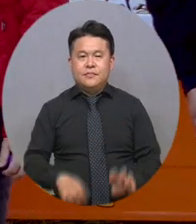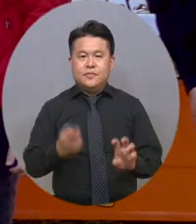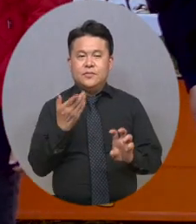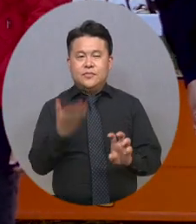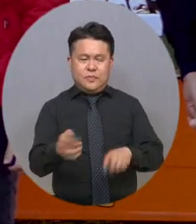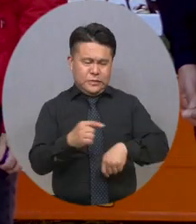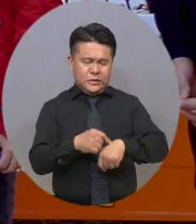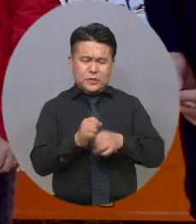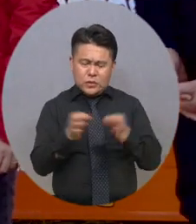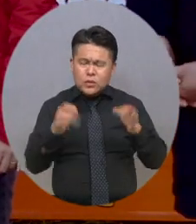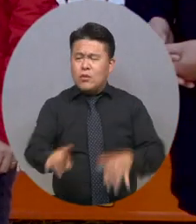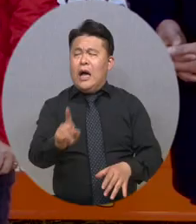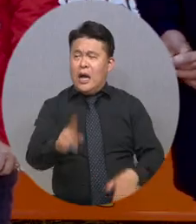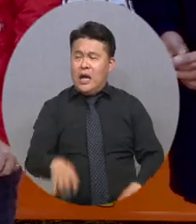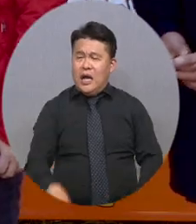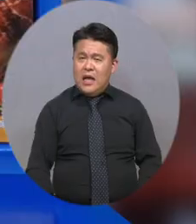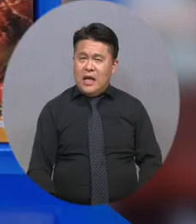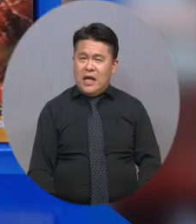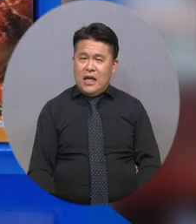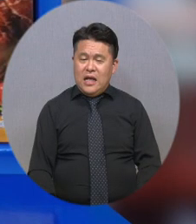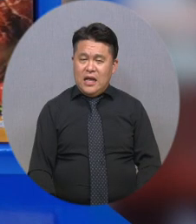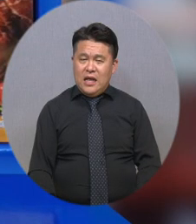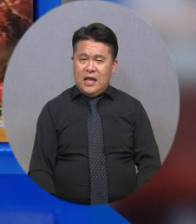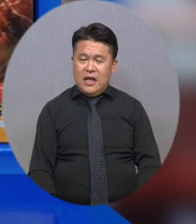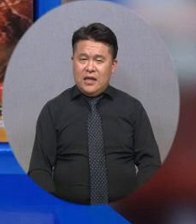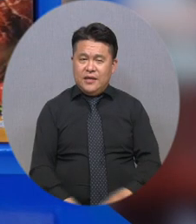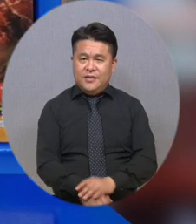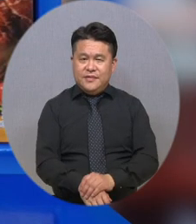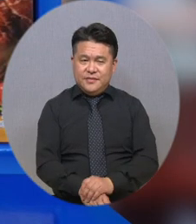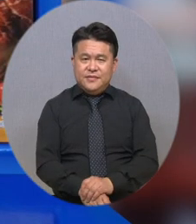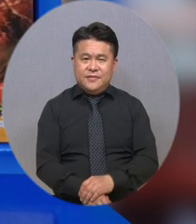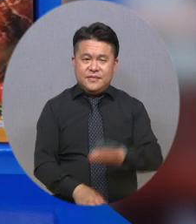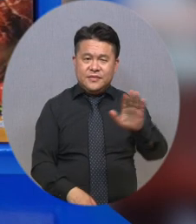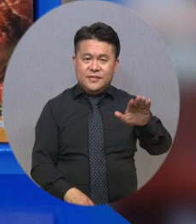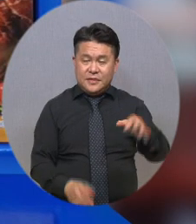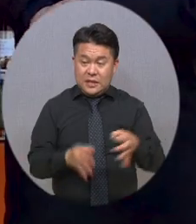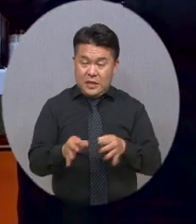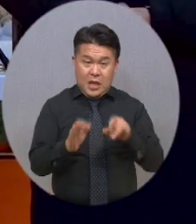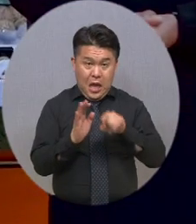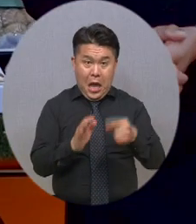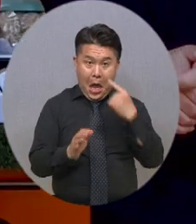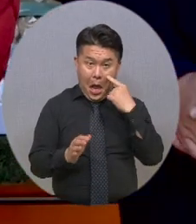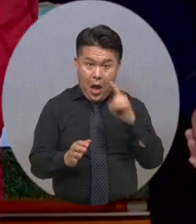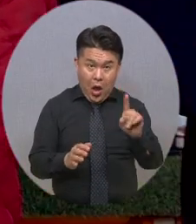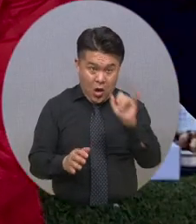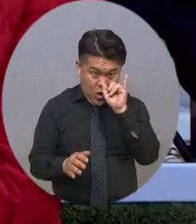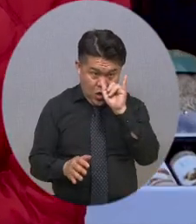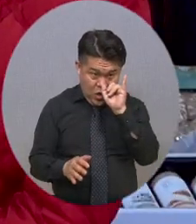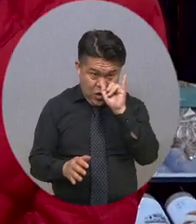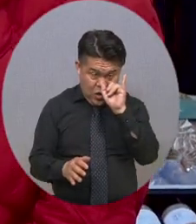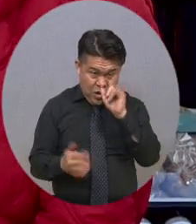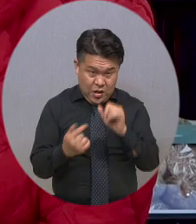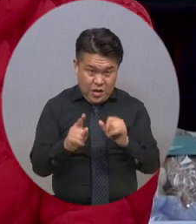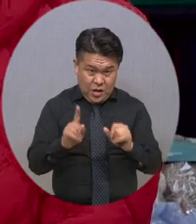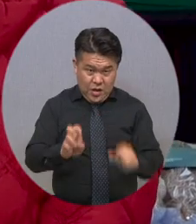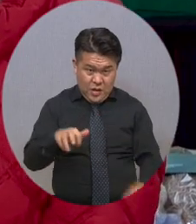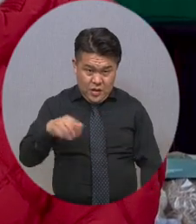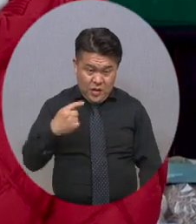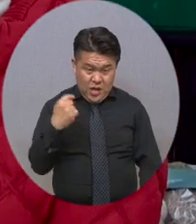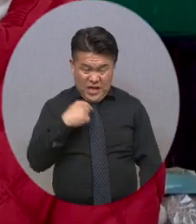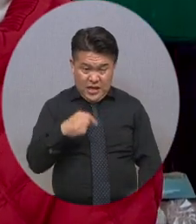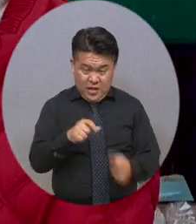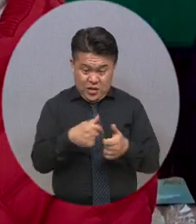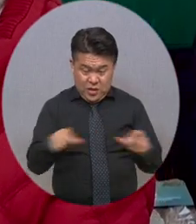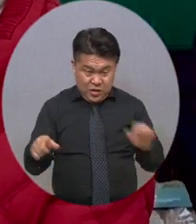지금 몇 분을 하는겨? 남도장터에 가면은 뭐가 있느냐? 함초 소금 세트가 있어요.